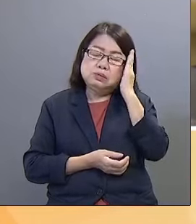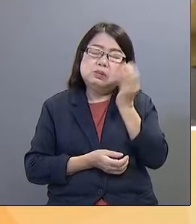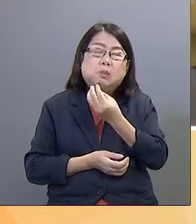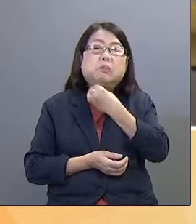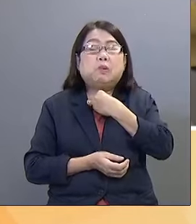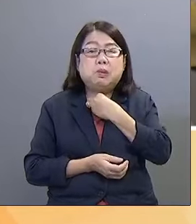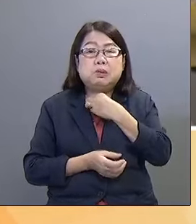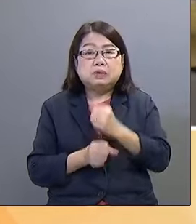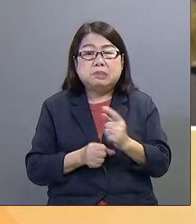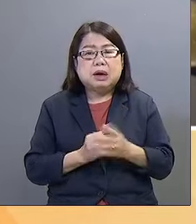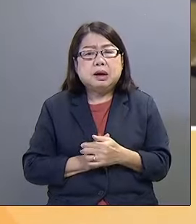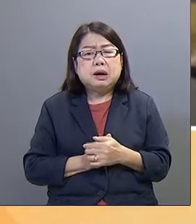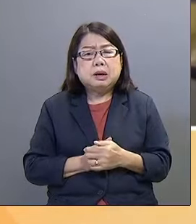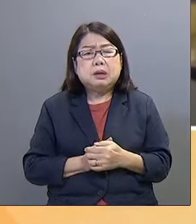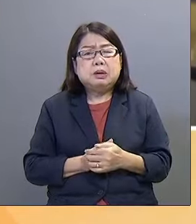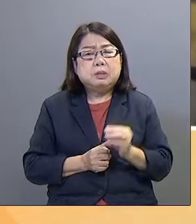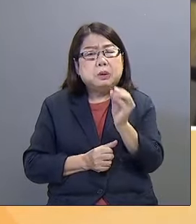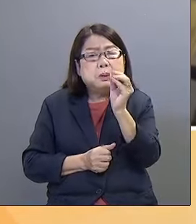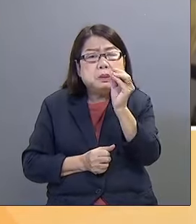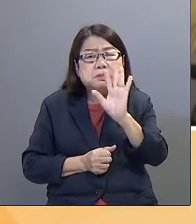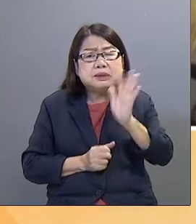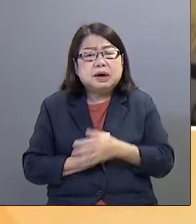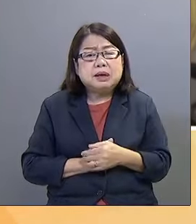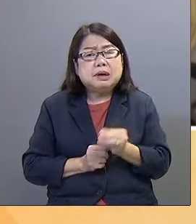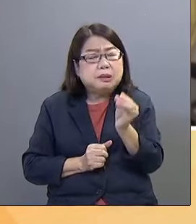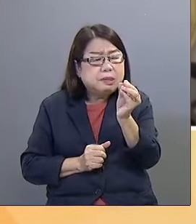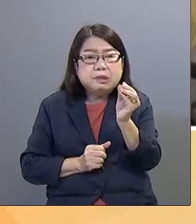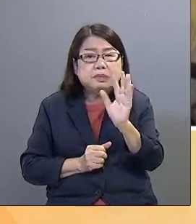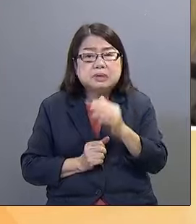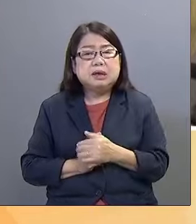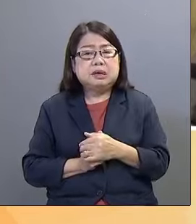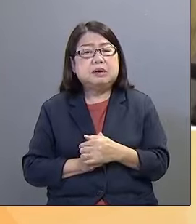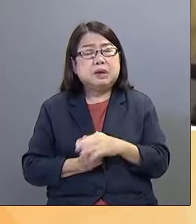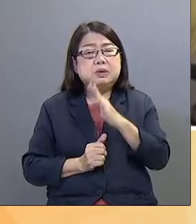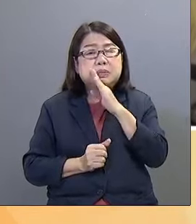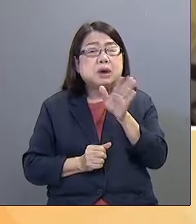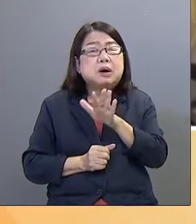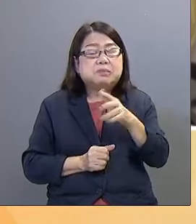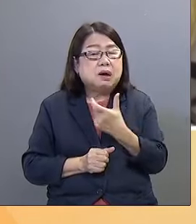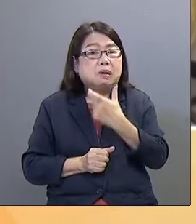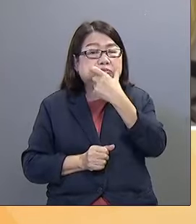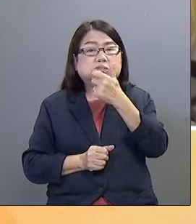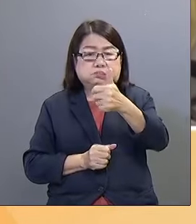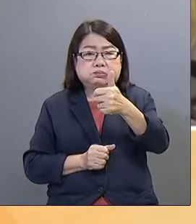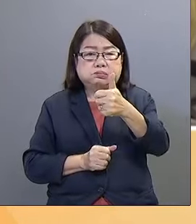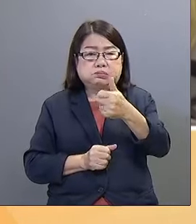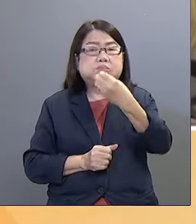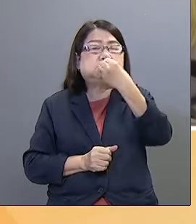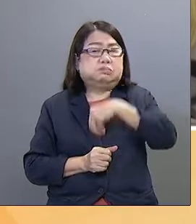ถ้ามันไม่ได้เล็กจนเกินไป ไม่คิดวาจะมีผลอะไรถ้าเราไม่ได้เกิวัติเหตุ ไม่ถึ